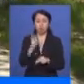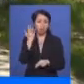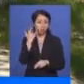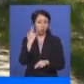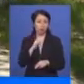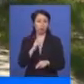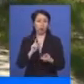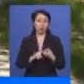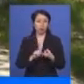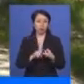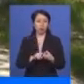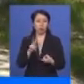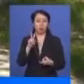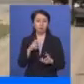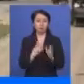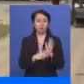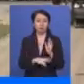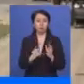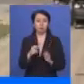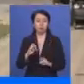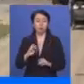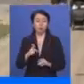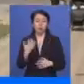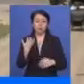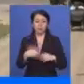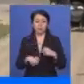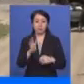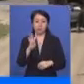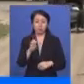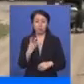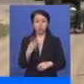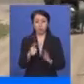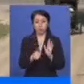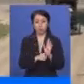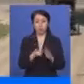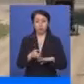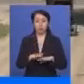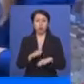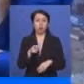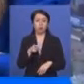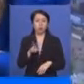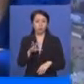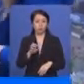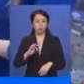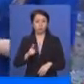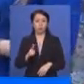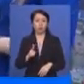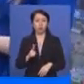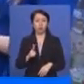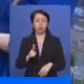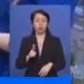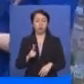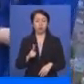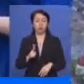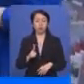КВИ одного пациента составит 292 тысячи тенге, средний 446, тяжелый 1,5 миллиона тенге. За лечение крайне